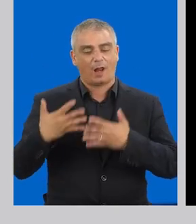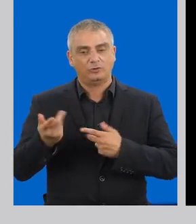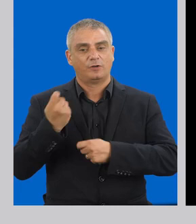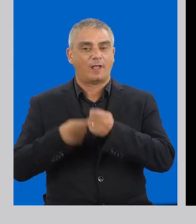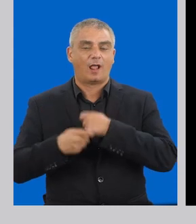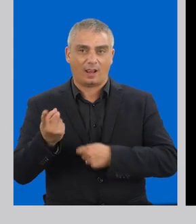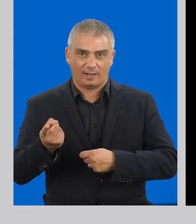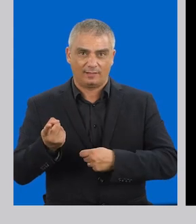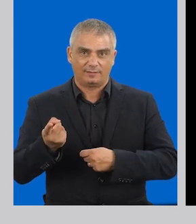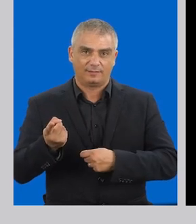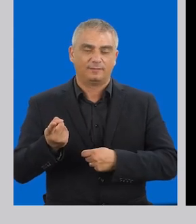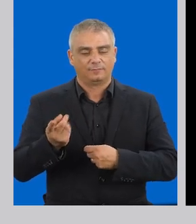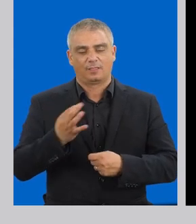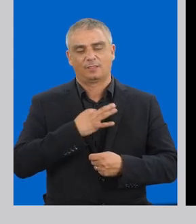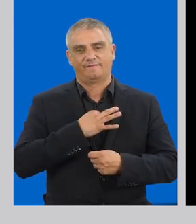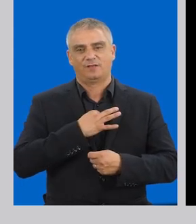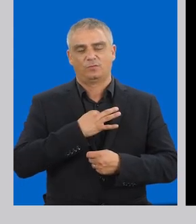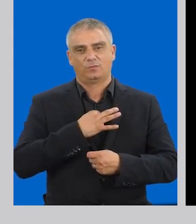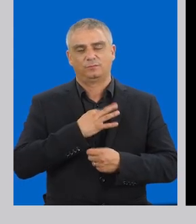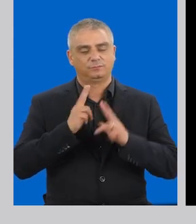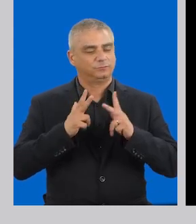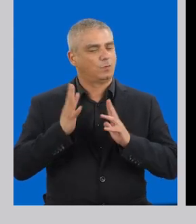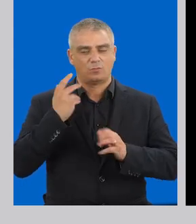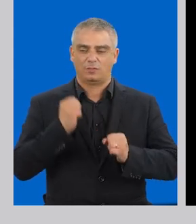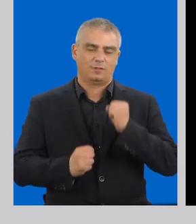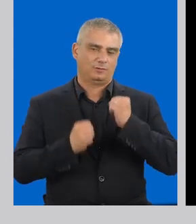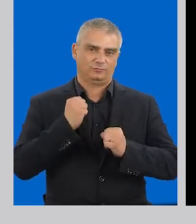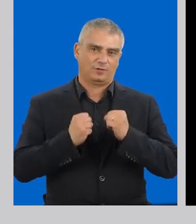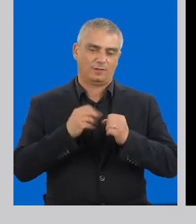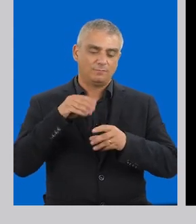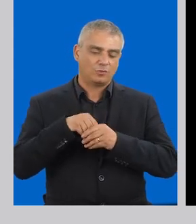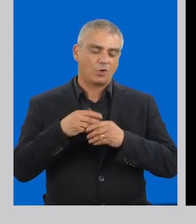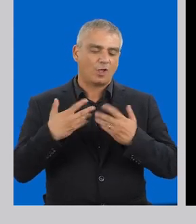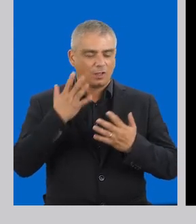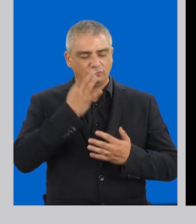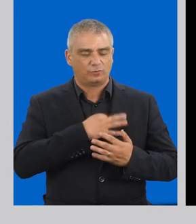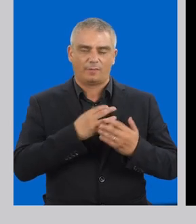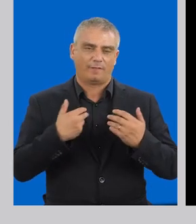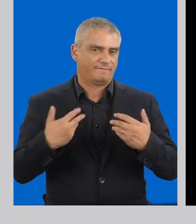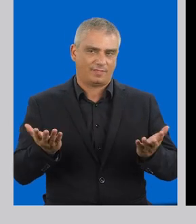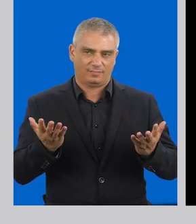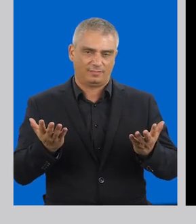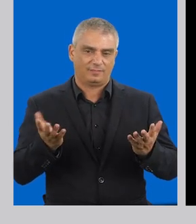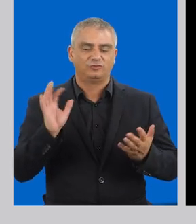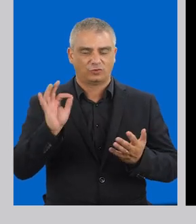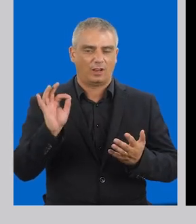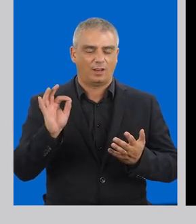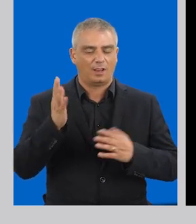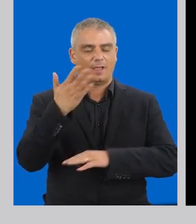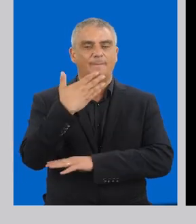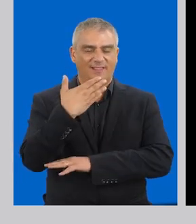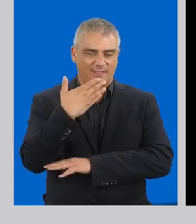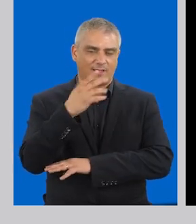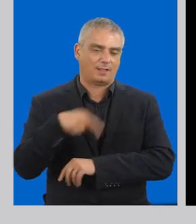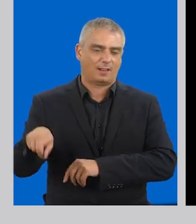מוחלשים כלכלית נפגעו בצורה קשה מאוד מתוך חוסר תשומת לב של